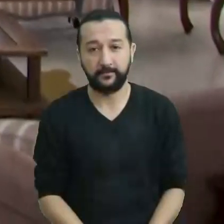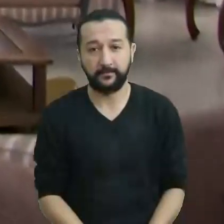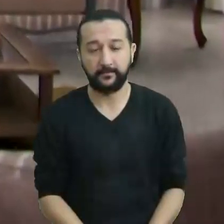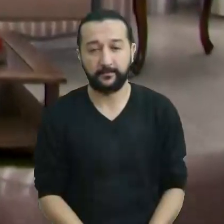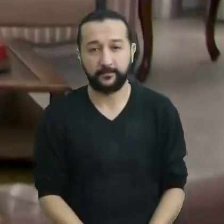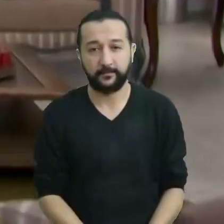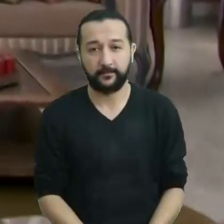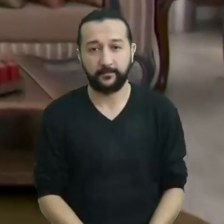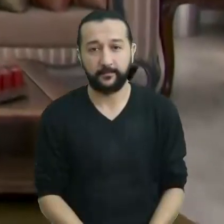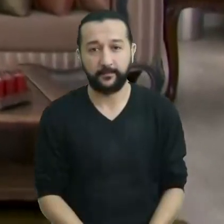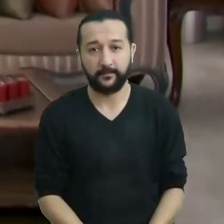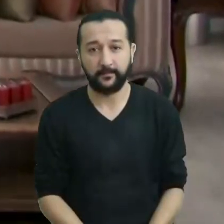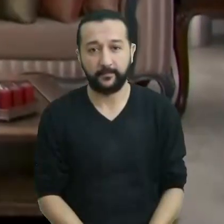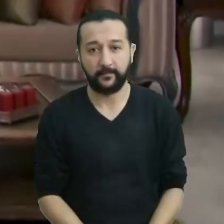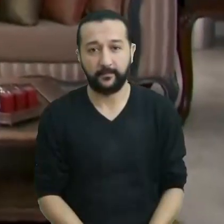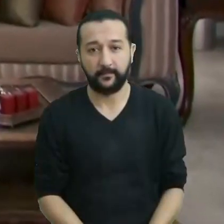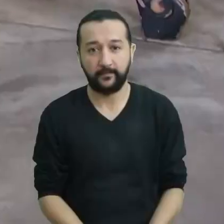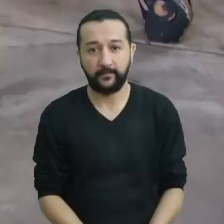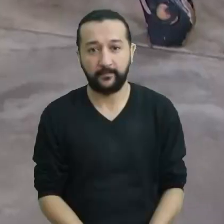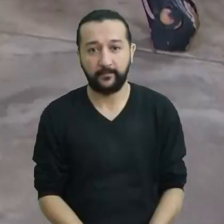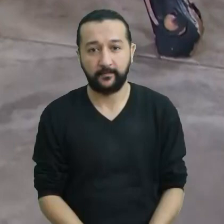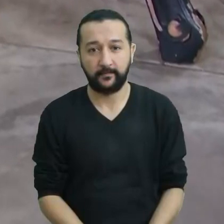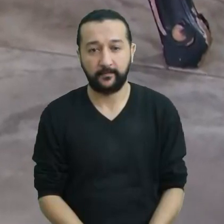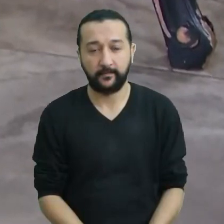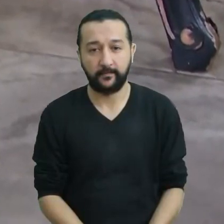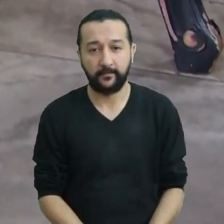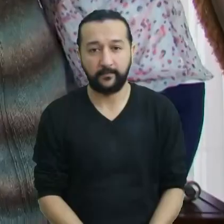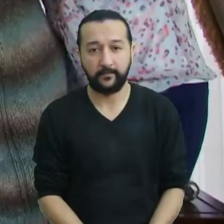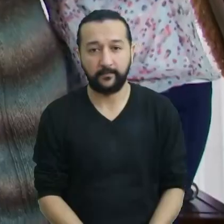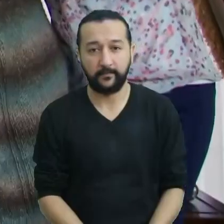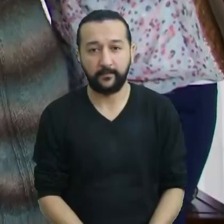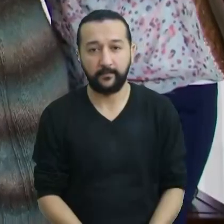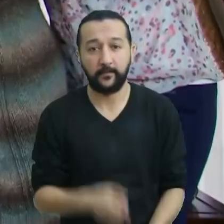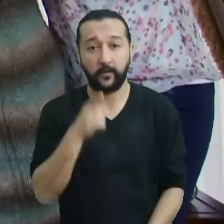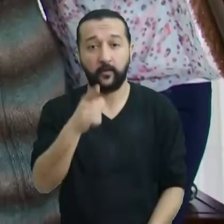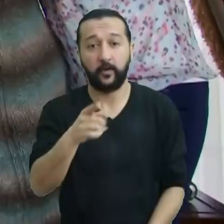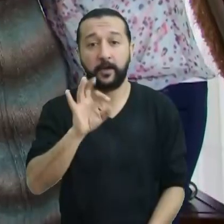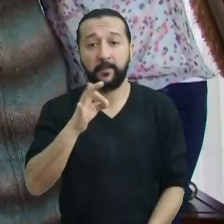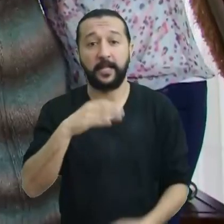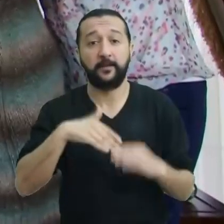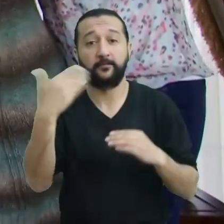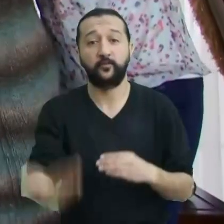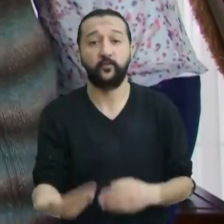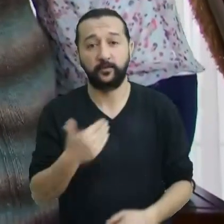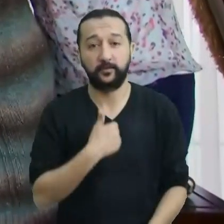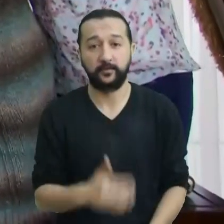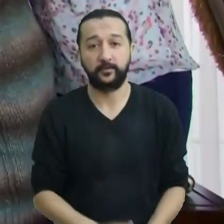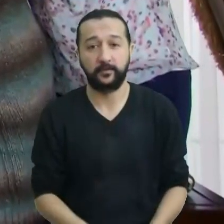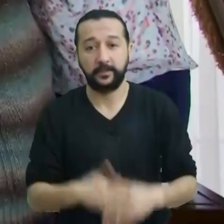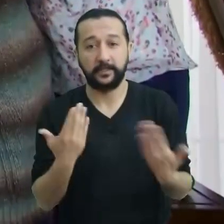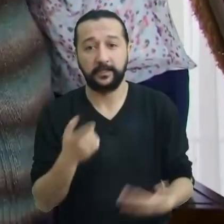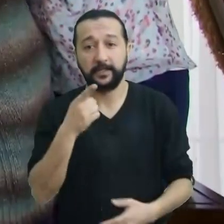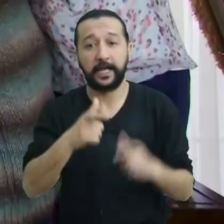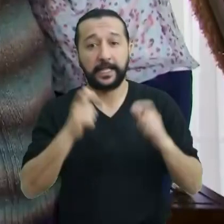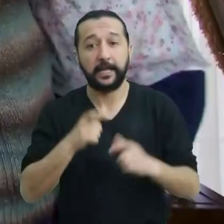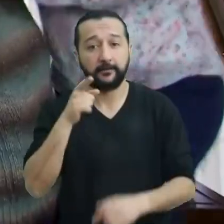kanepenin üstüne. Tarantula karşıdaki üçlü kanepenin altına gelip gözden kayboldu. Pırlantam düştü.